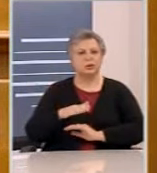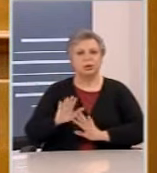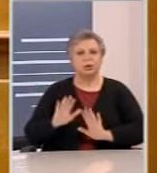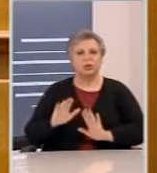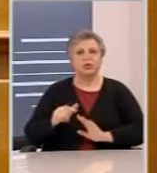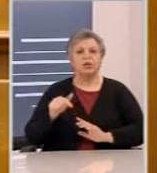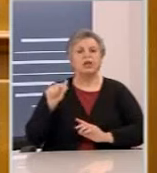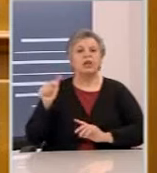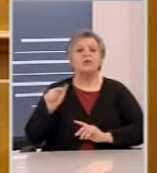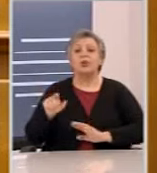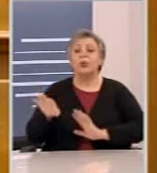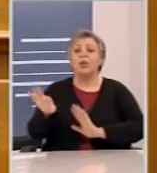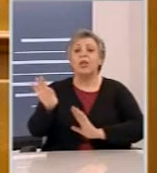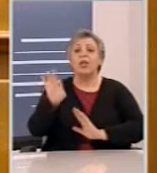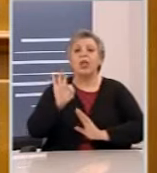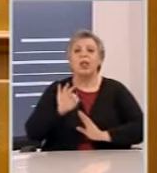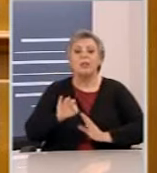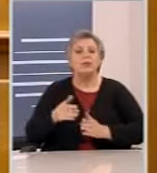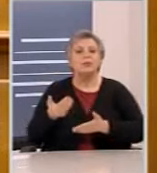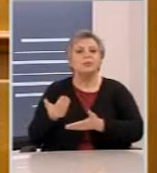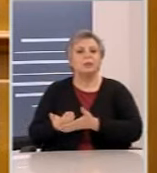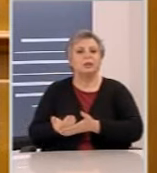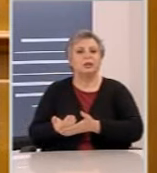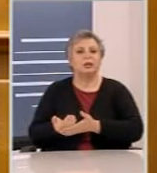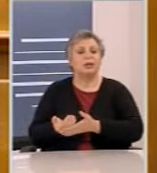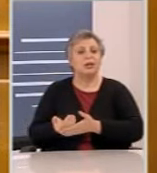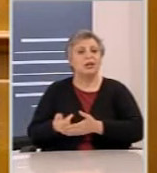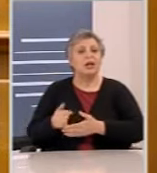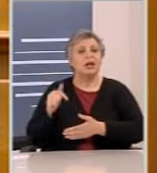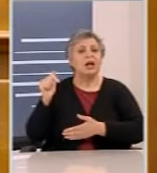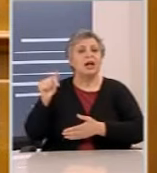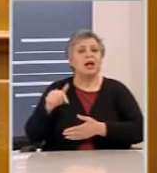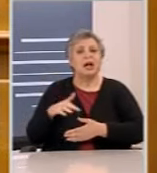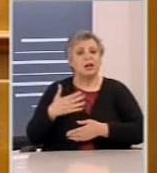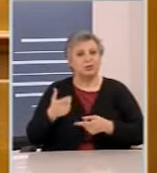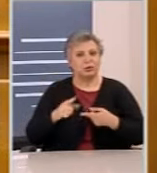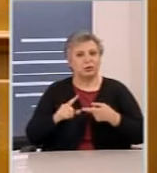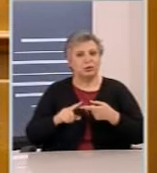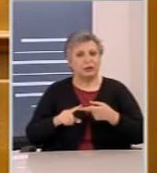εισηγήθηκε 2 άτομα για κάθε θέση, μια